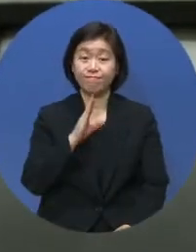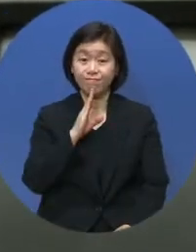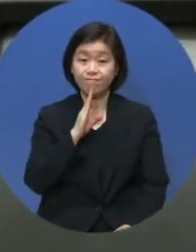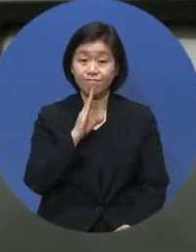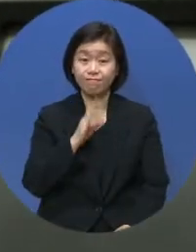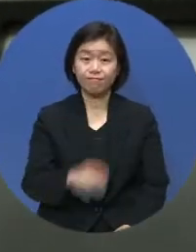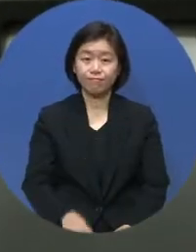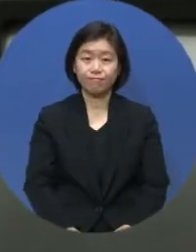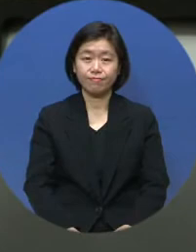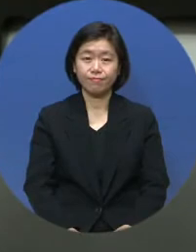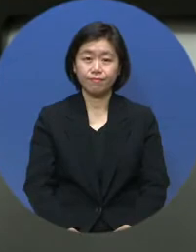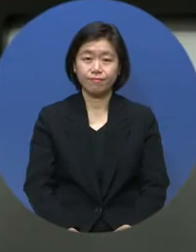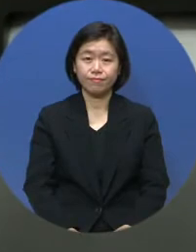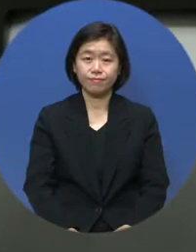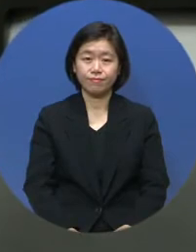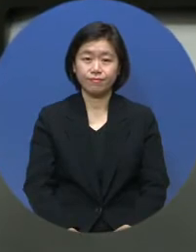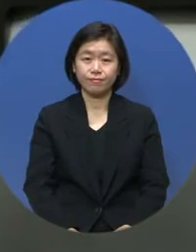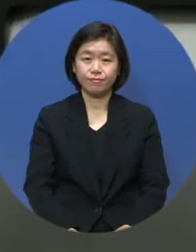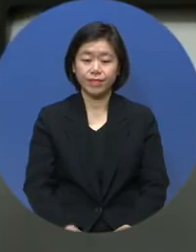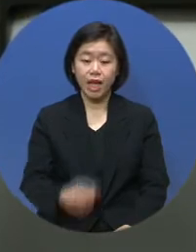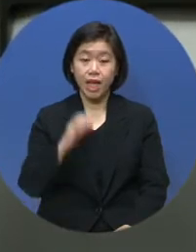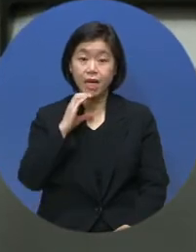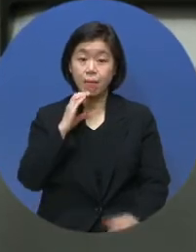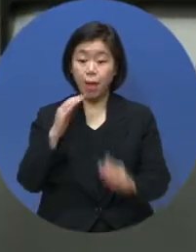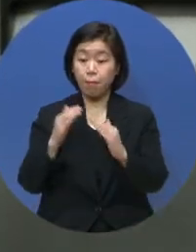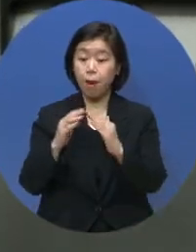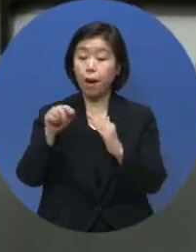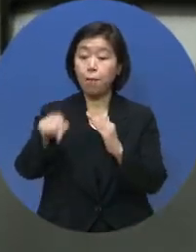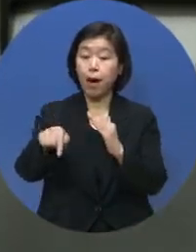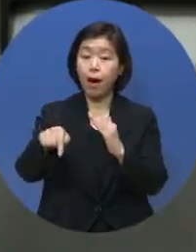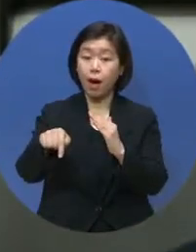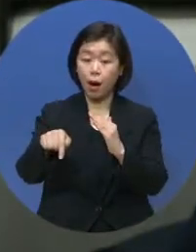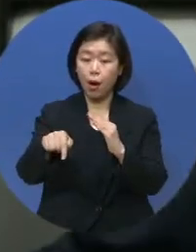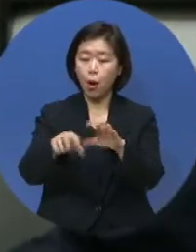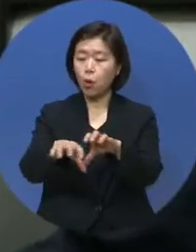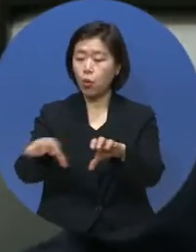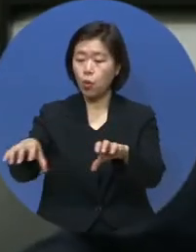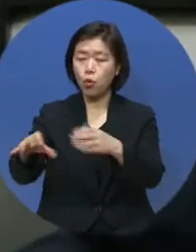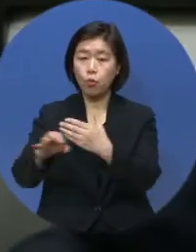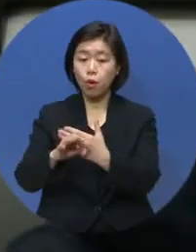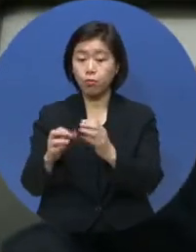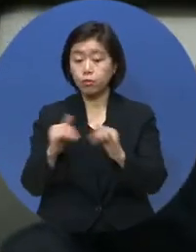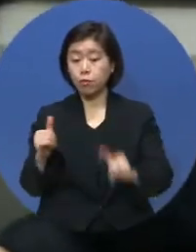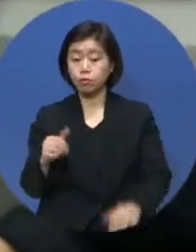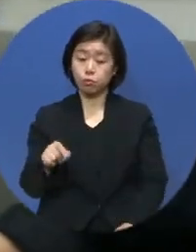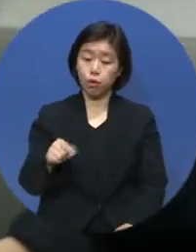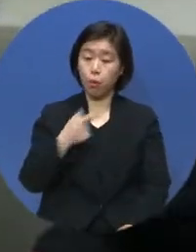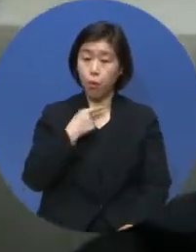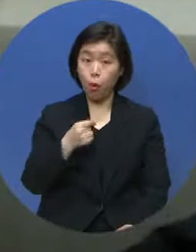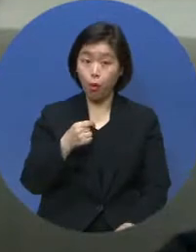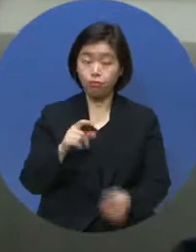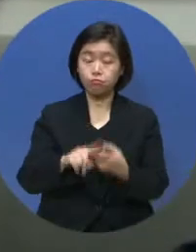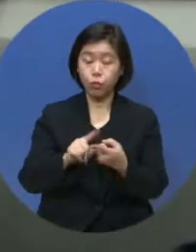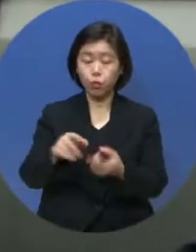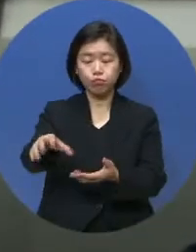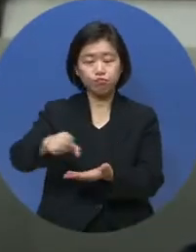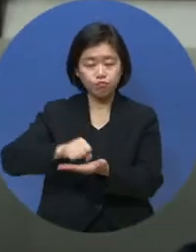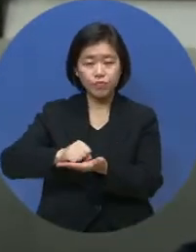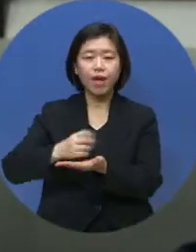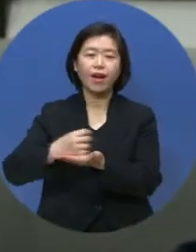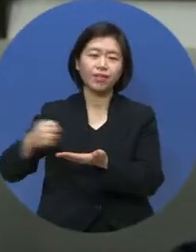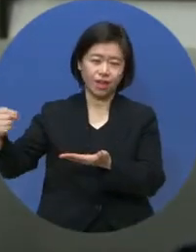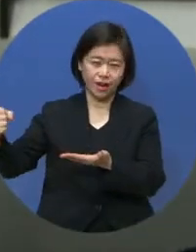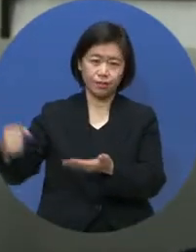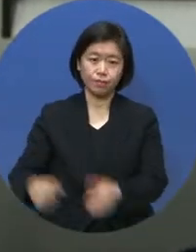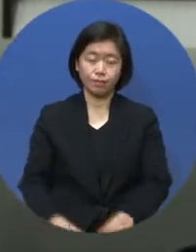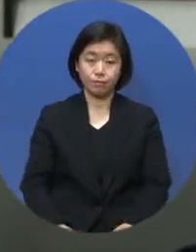놔둬서 무료로 가서 방향제나 그런 쓸 수 있게. 아, 이런 것도 직접 작업하시는 거예요? 네, 직접